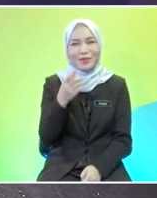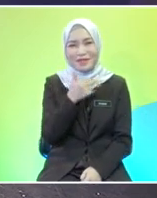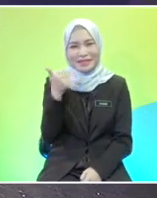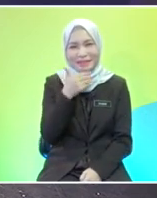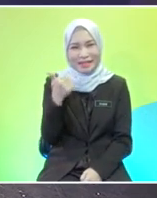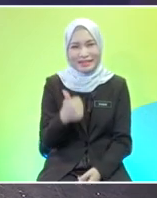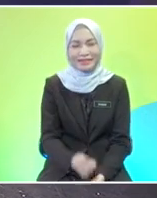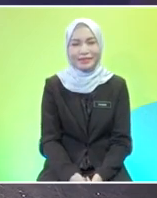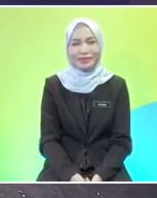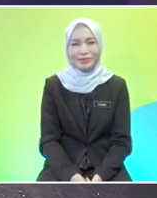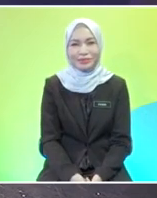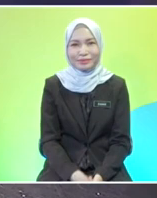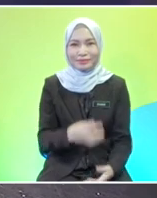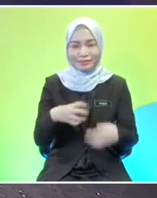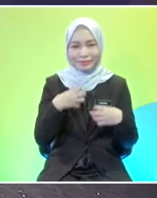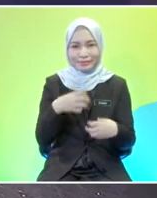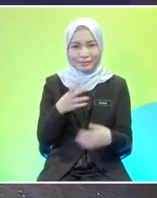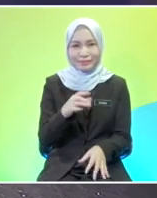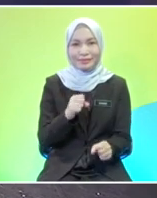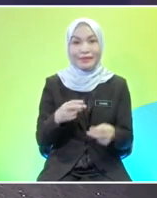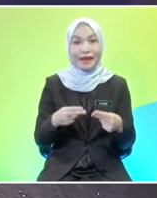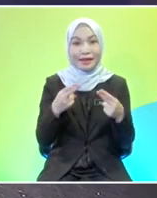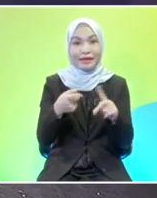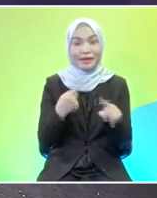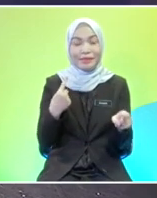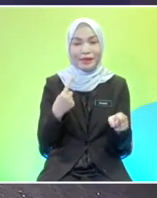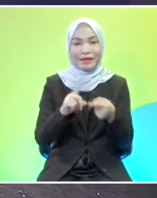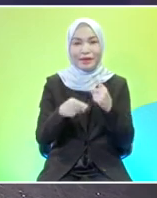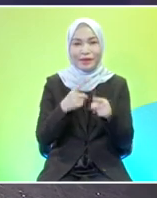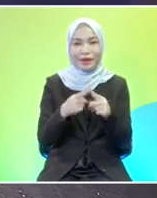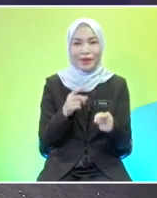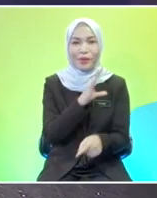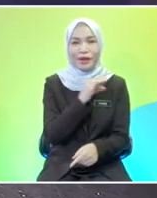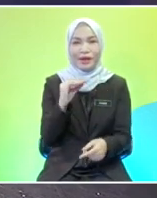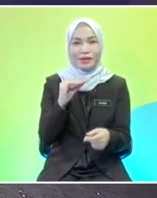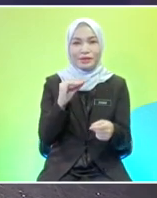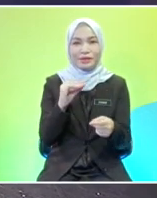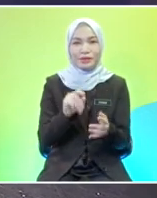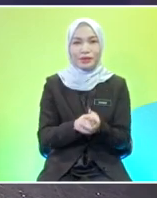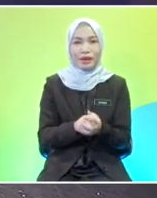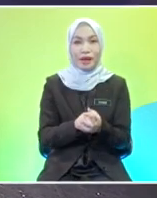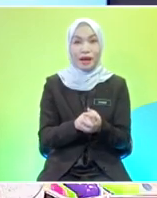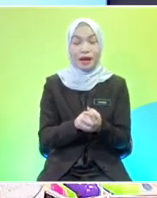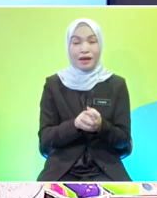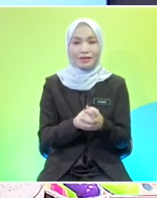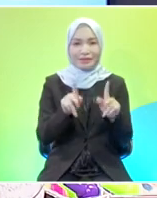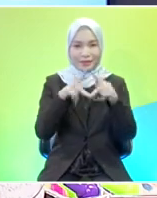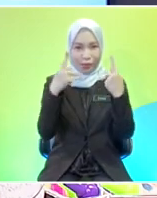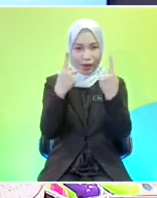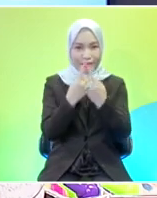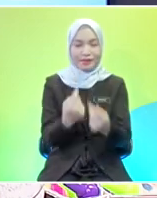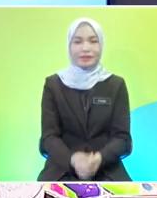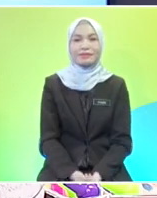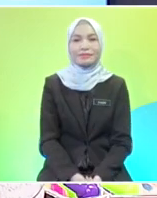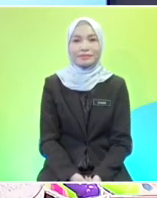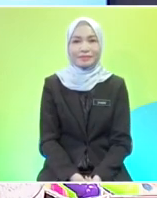dapat hadiah daripada kawan-kawan daripada keluarga Oke terakhir sekali Oke coba kita baca sama-sama ya